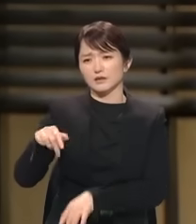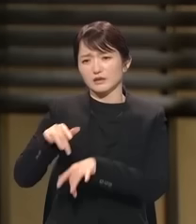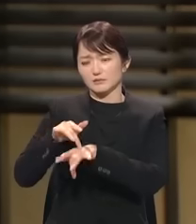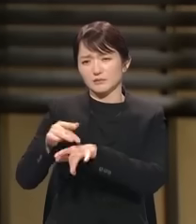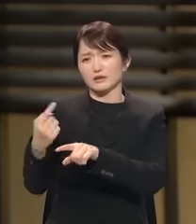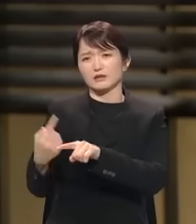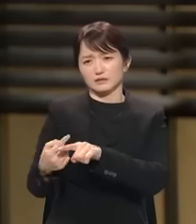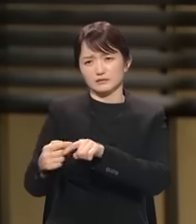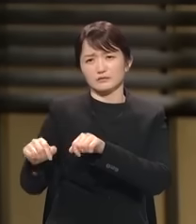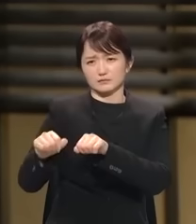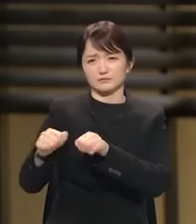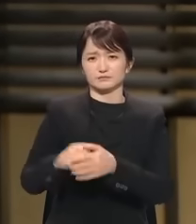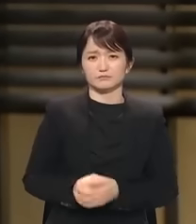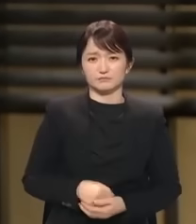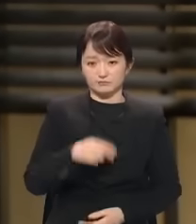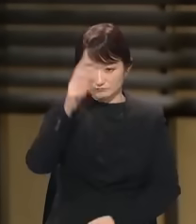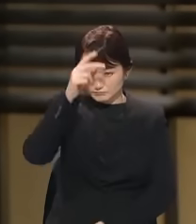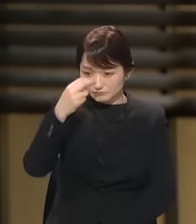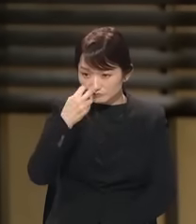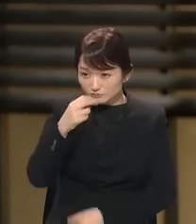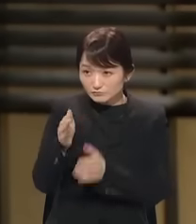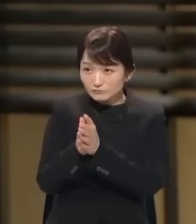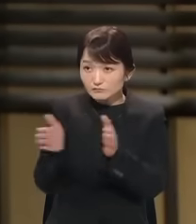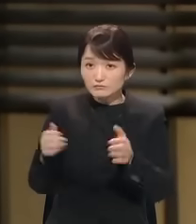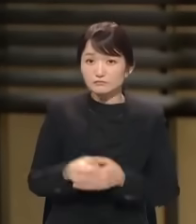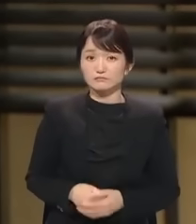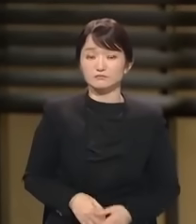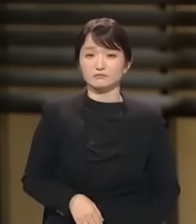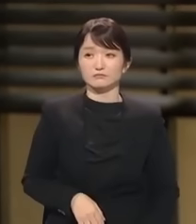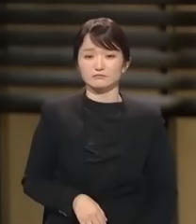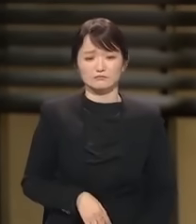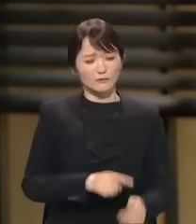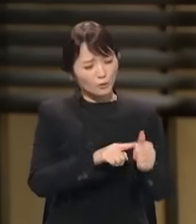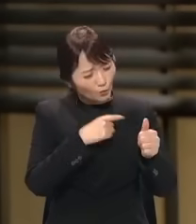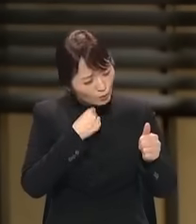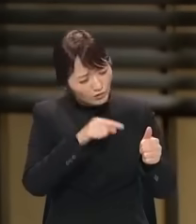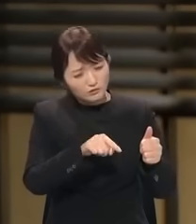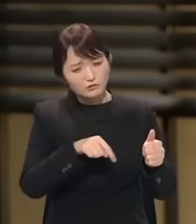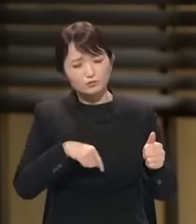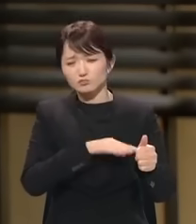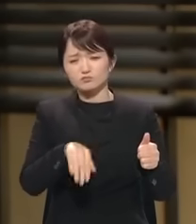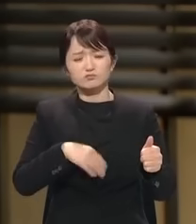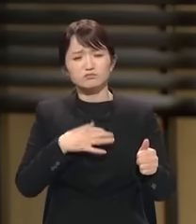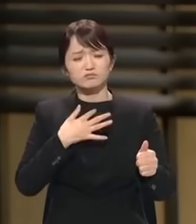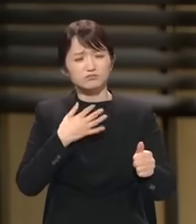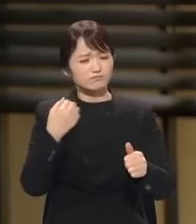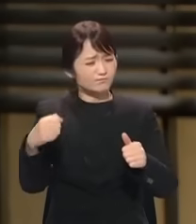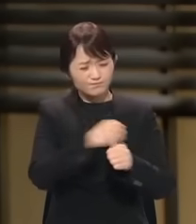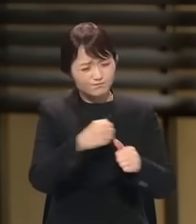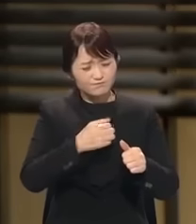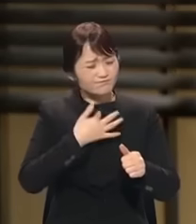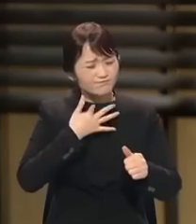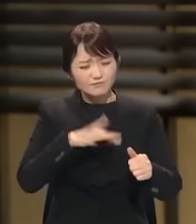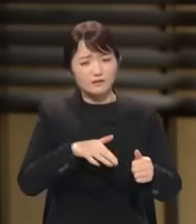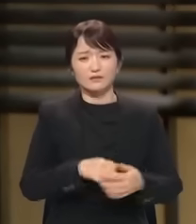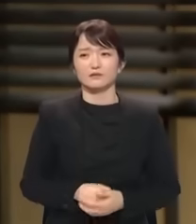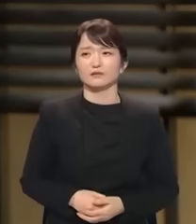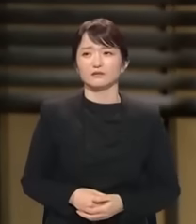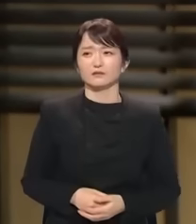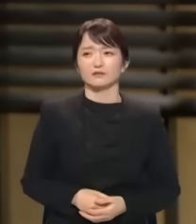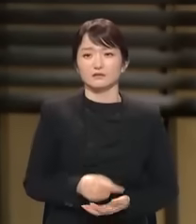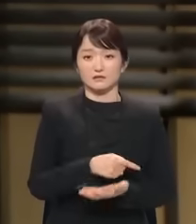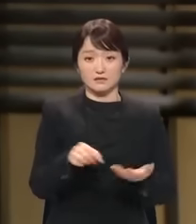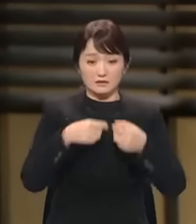냐면 경찰 조사 시작되니까 거기서도 뭐 아 자기지가 원해서 그런 거예요 우리 그런 사실 없어요 라니까 피해자가 이제 그때서야 이제 울분을